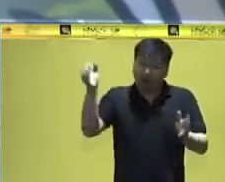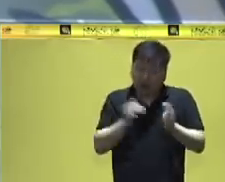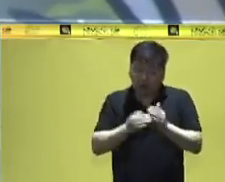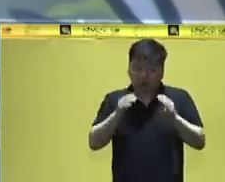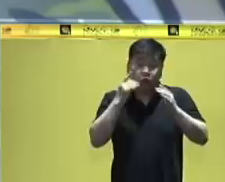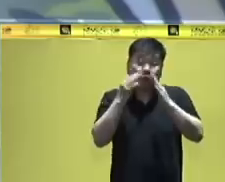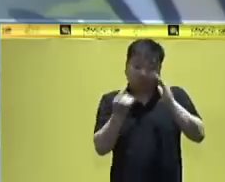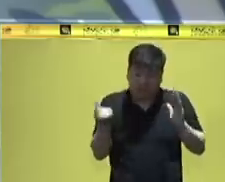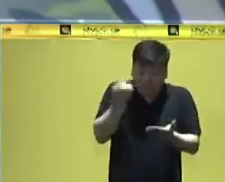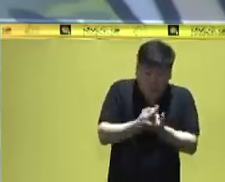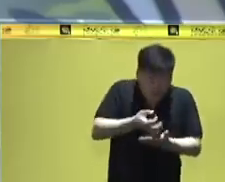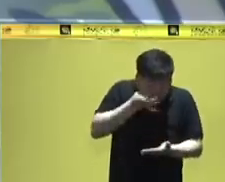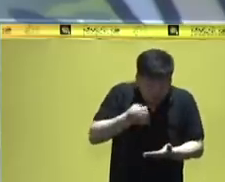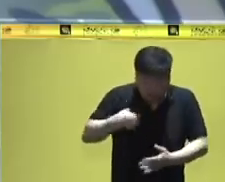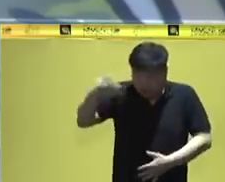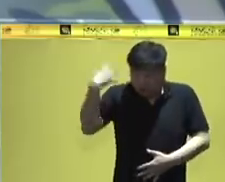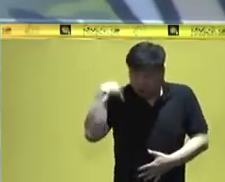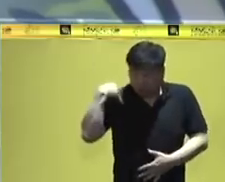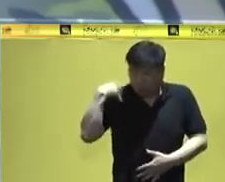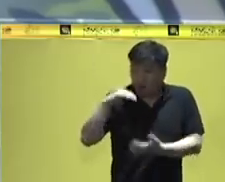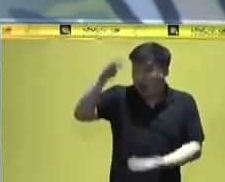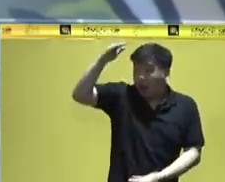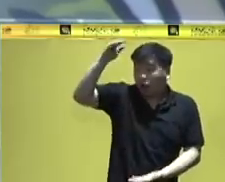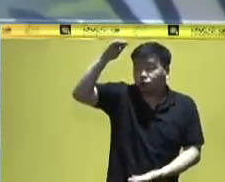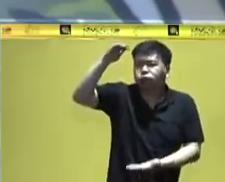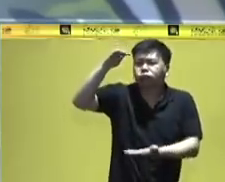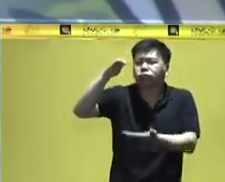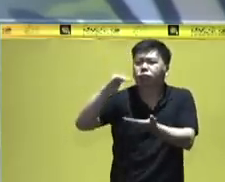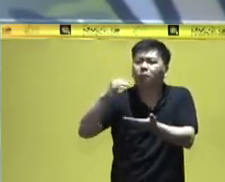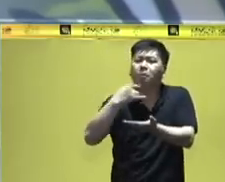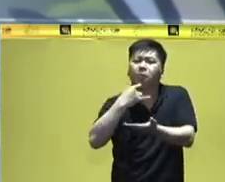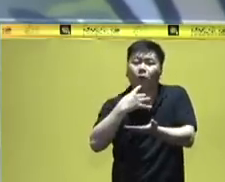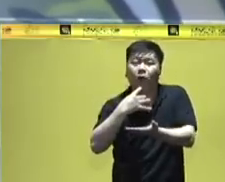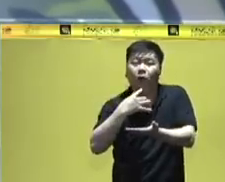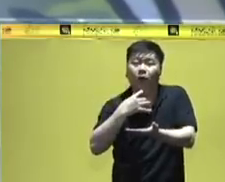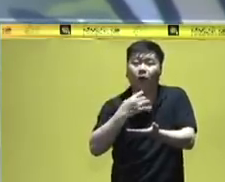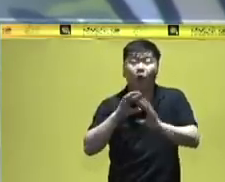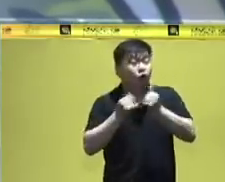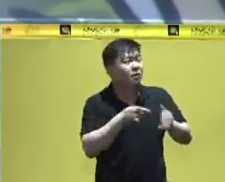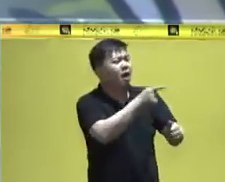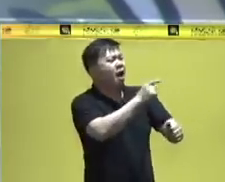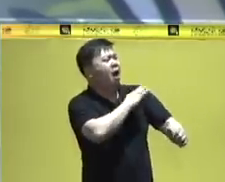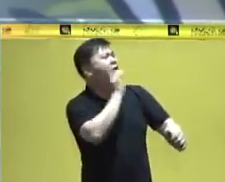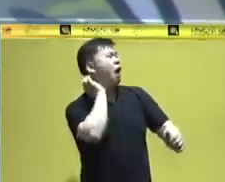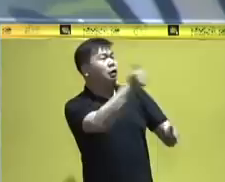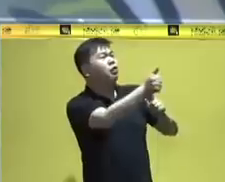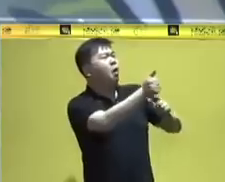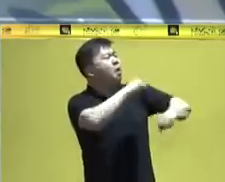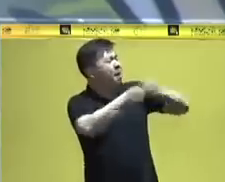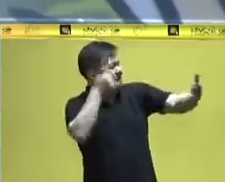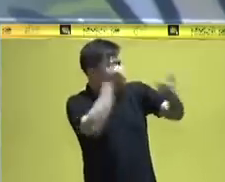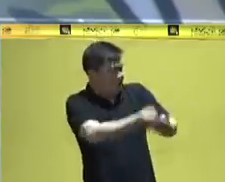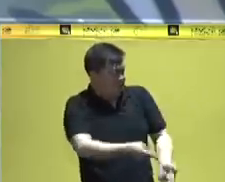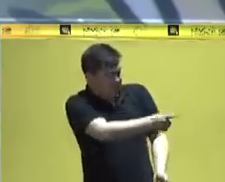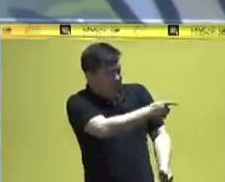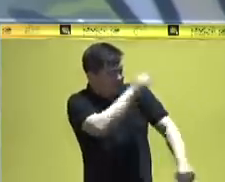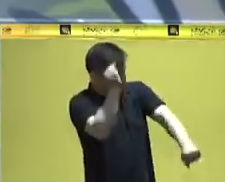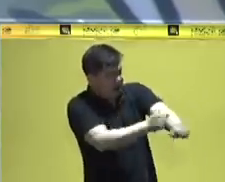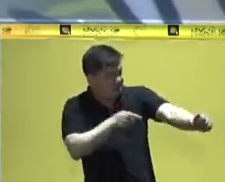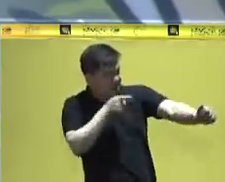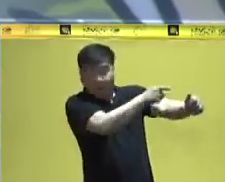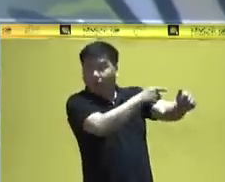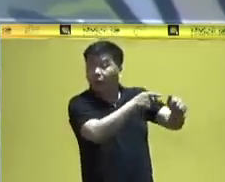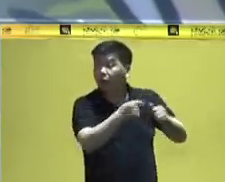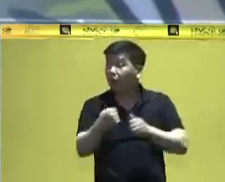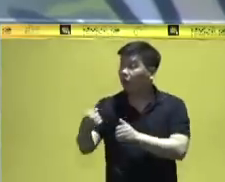제도적으로 너무나도 제한되어 있는 거예요. 그런데 너는 대통령이니까 이 모든 걸 다 네 마음대로 할 수 있지 않냐. 그러니까 잘해라.